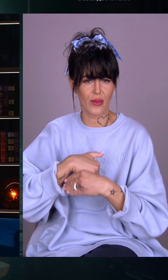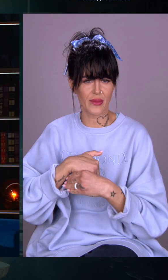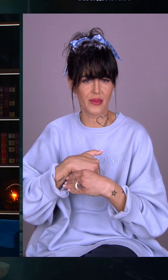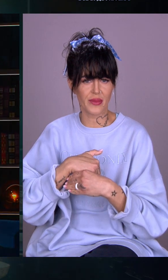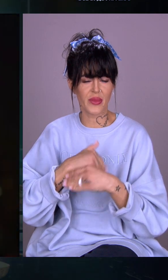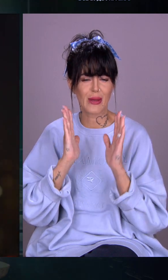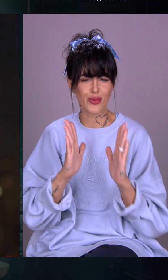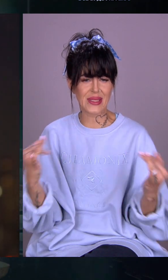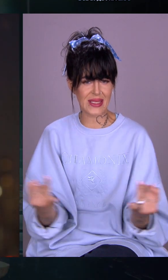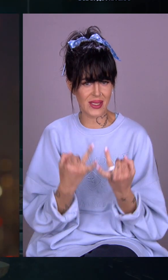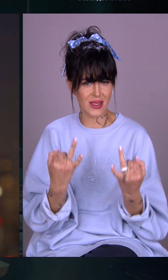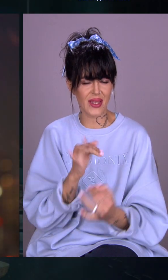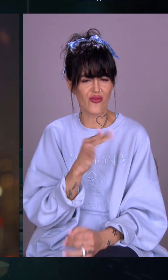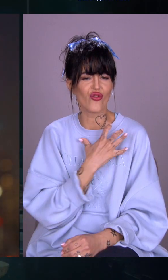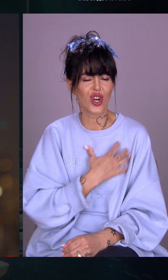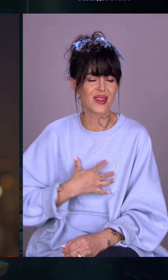Буде цікаво і важливо.